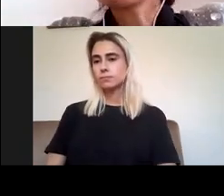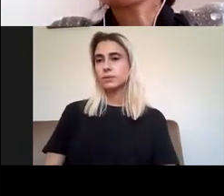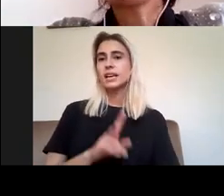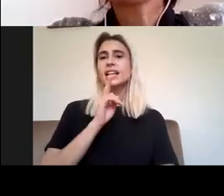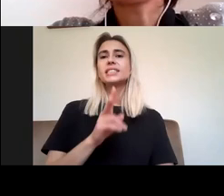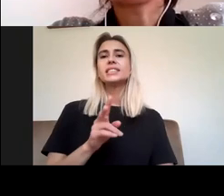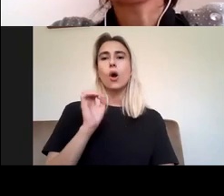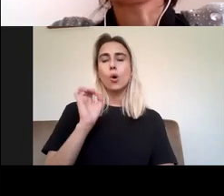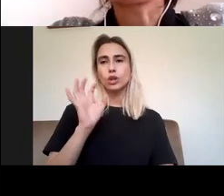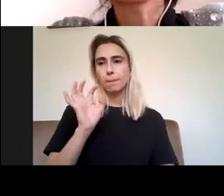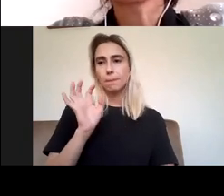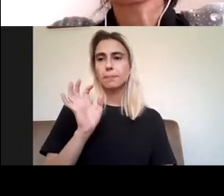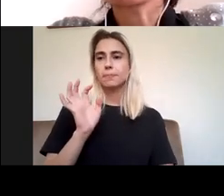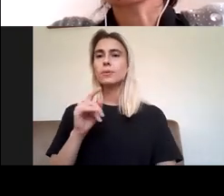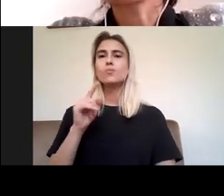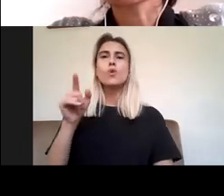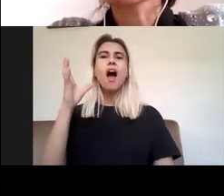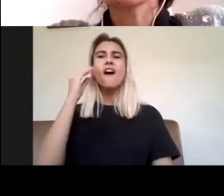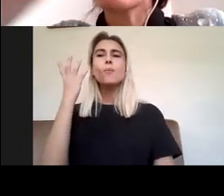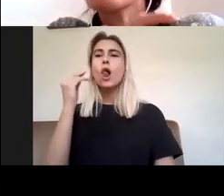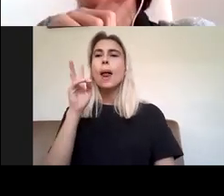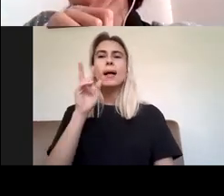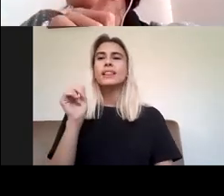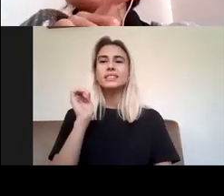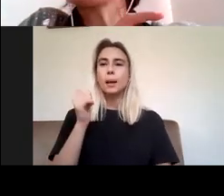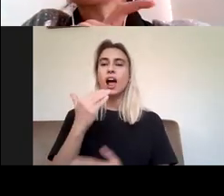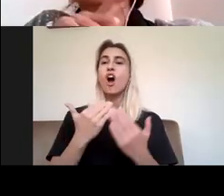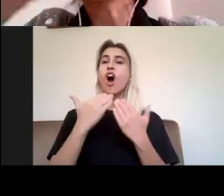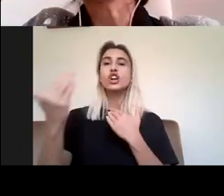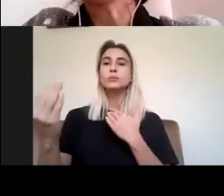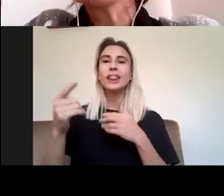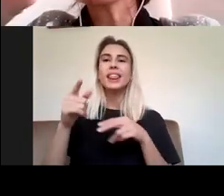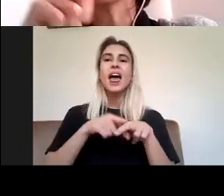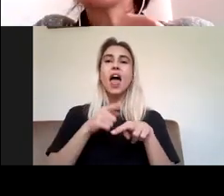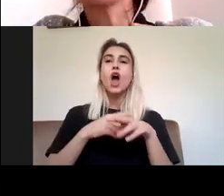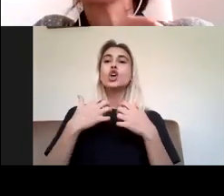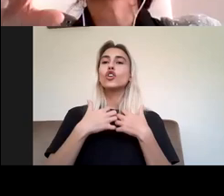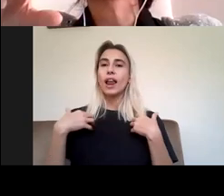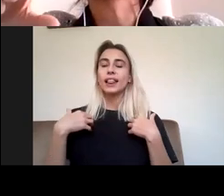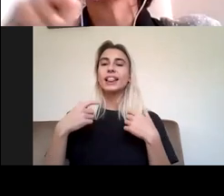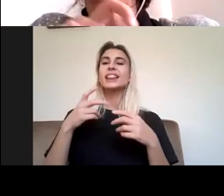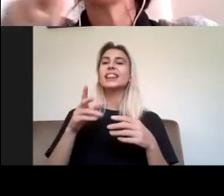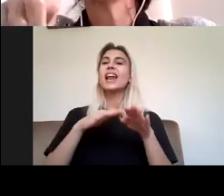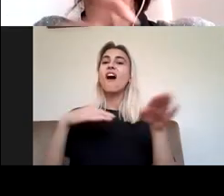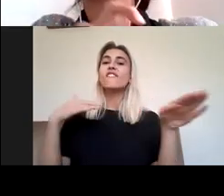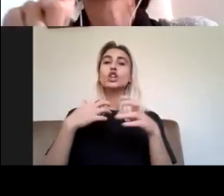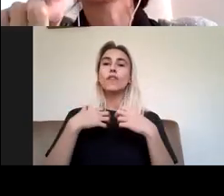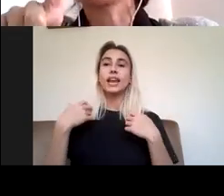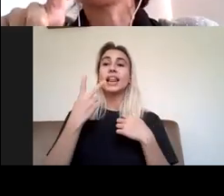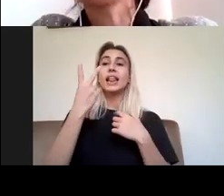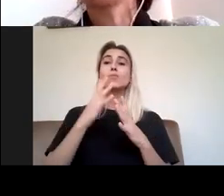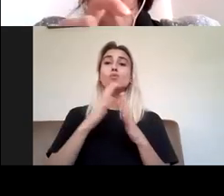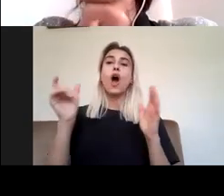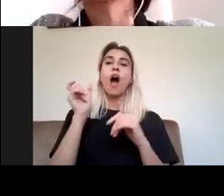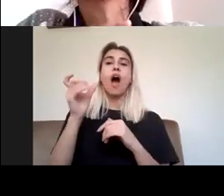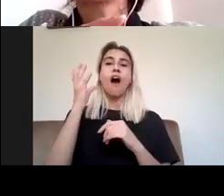Kesinlikle hocam. Zaten şu anda kavram olarak baktığımızda karşımıza yaya güvenliği ve trafik güvenliği diye iki büyük kavram